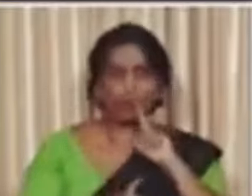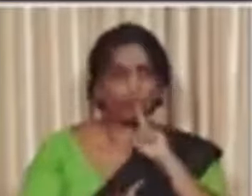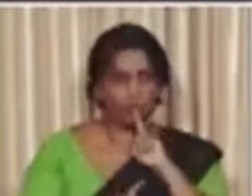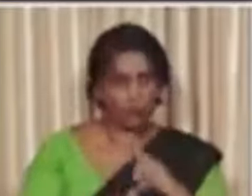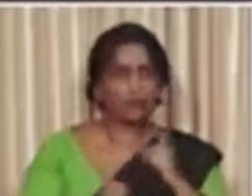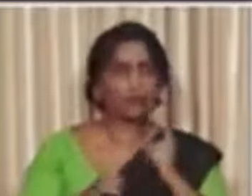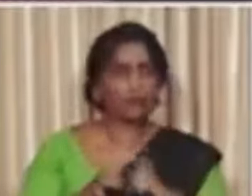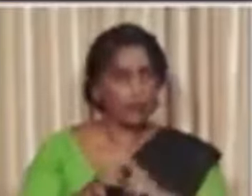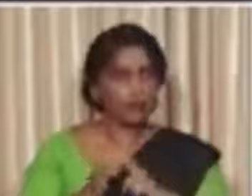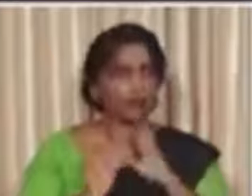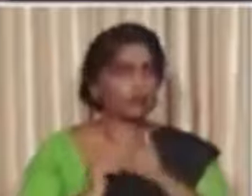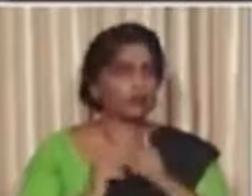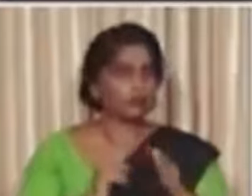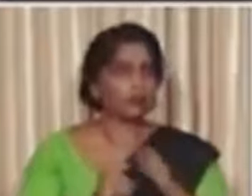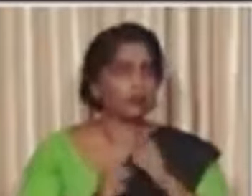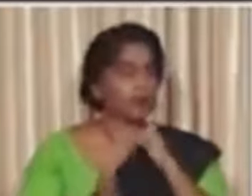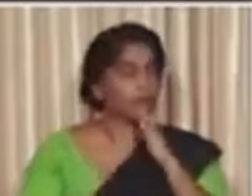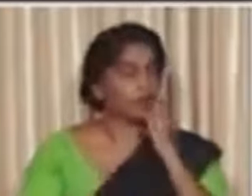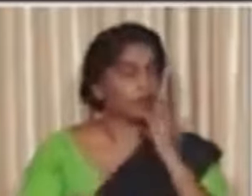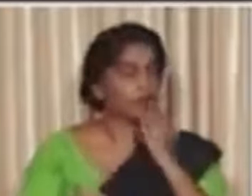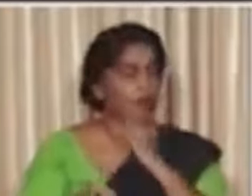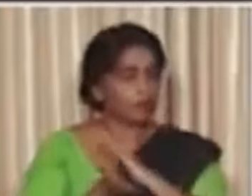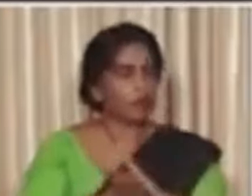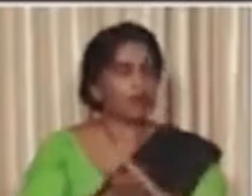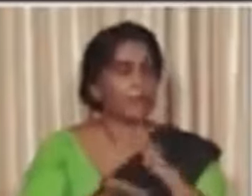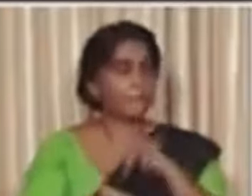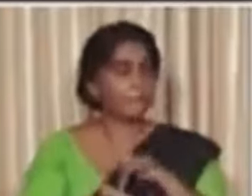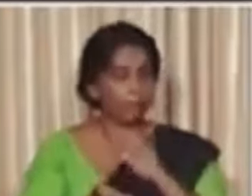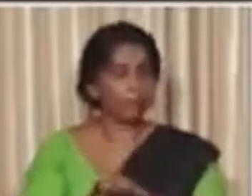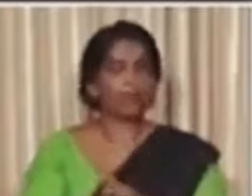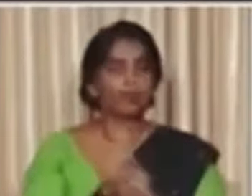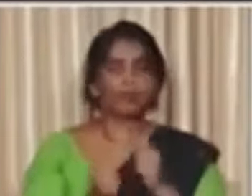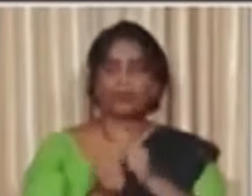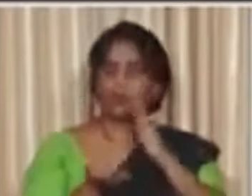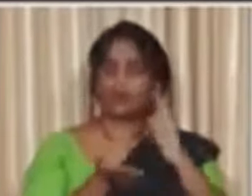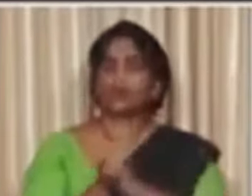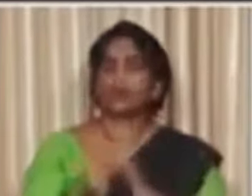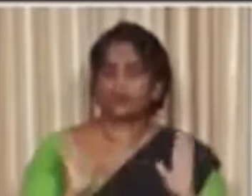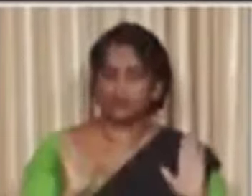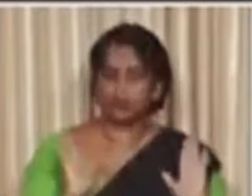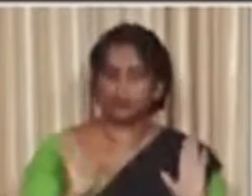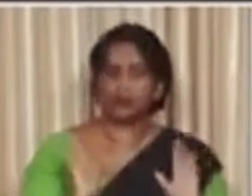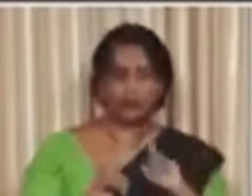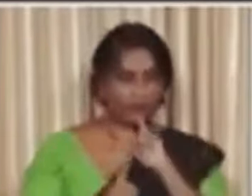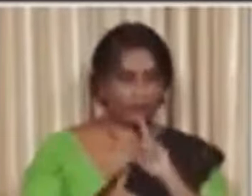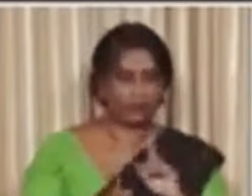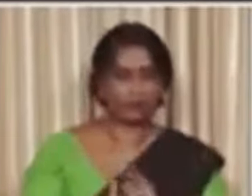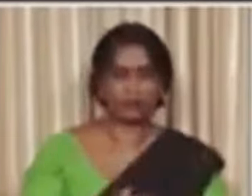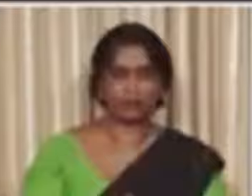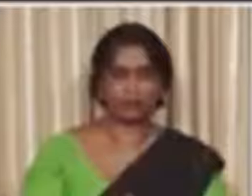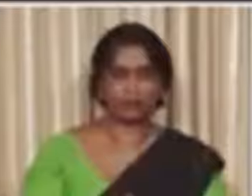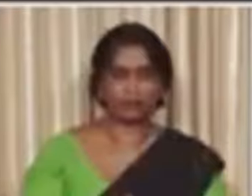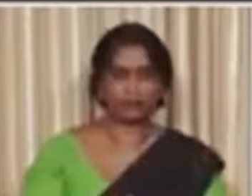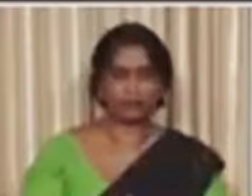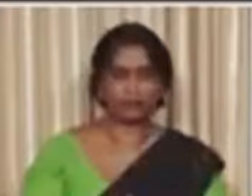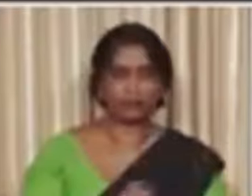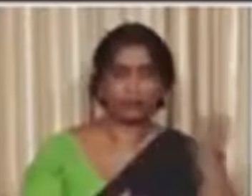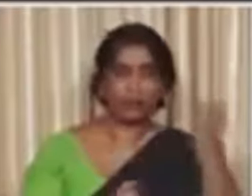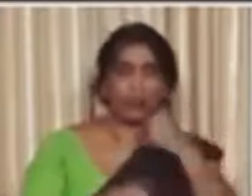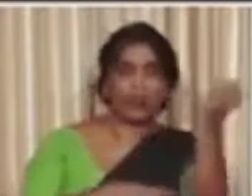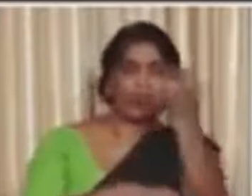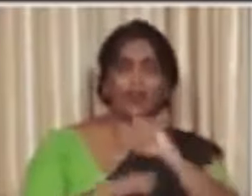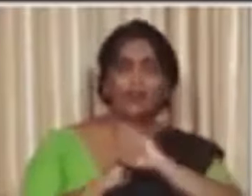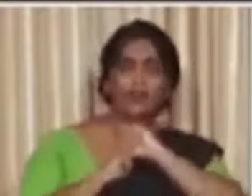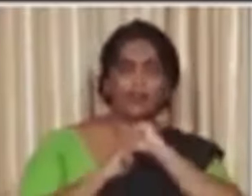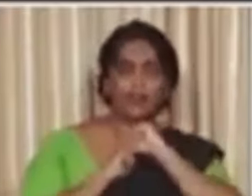පොලිස්ට කරා කියලා බලාපොරොත්තු වෙනවා. ස්වාධීන පරීක්ෂණ කරලා ඉතිස්ස කරන එච්චර විඩ ඕන ඉල්ලන කරන්නේ මම කතා කරන පටන් ගන්නකොට කෑගේ වණ